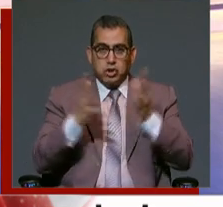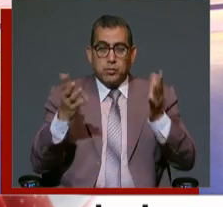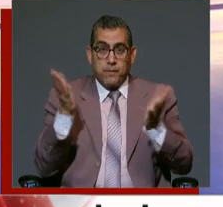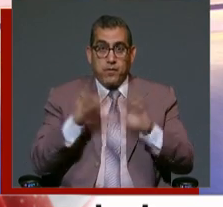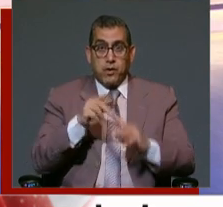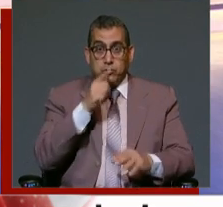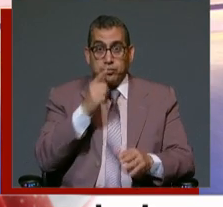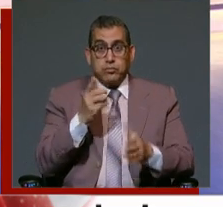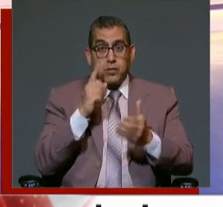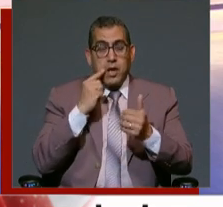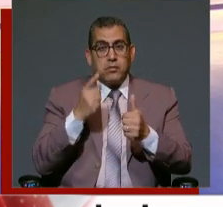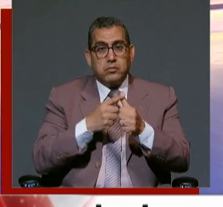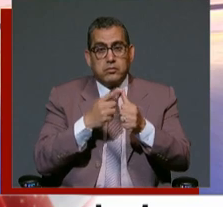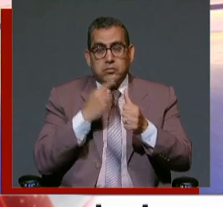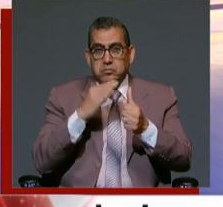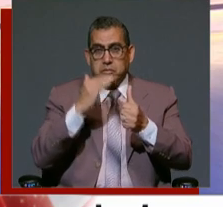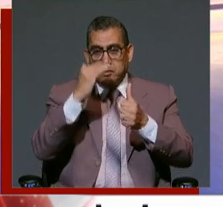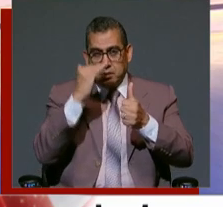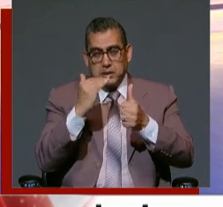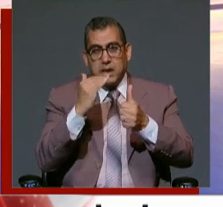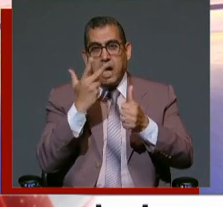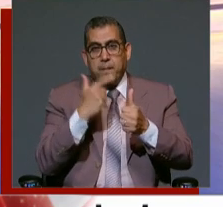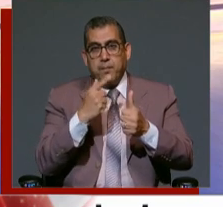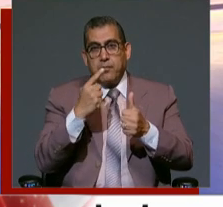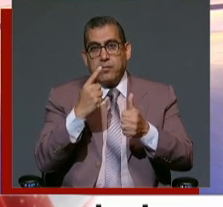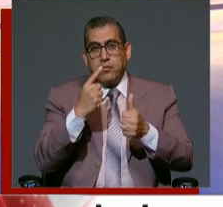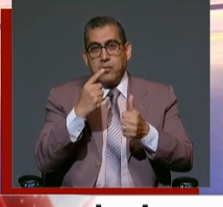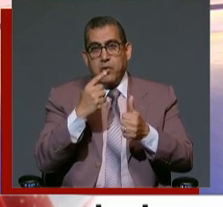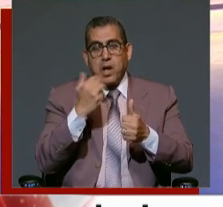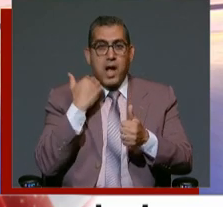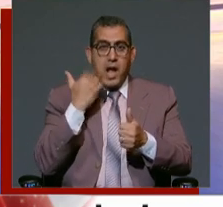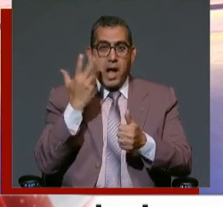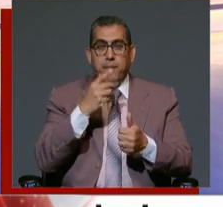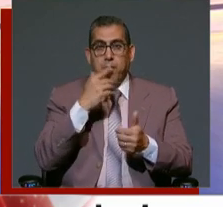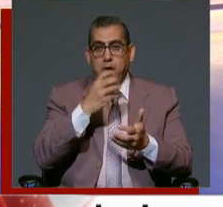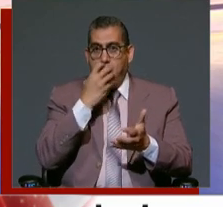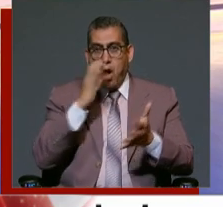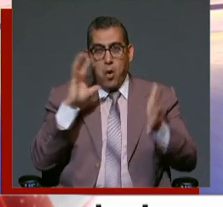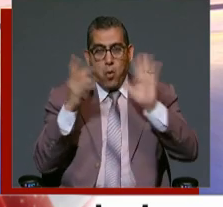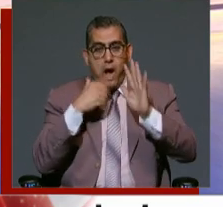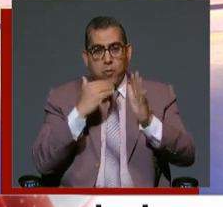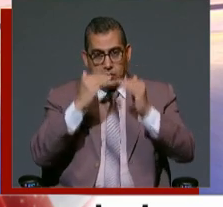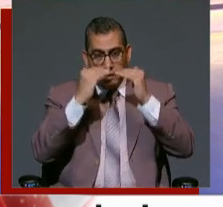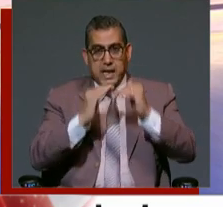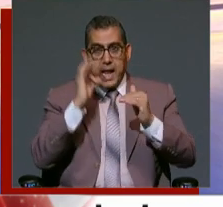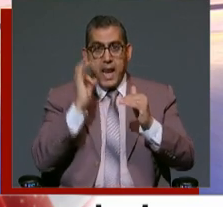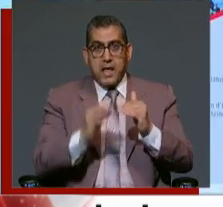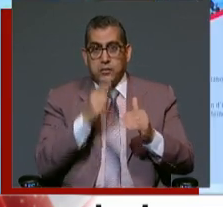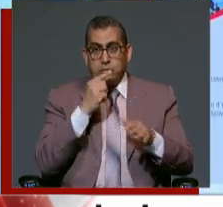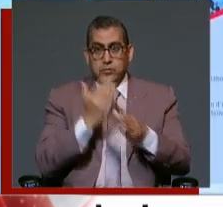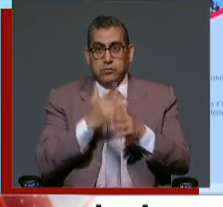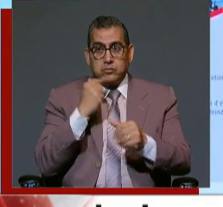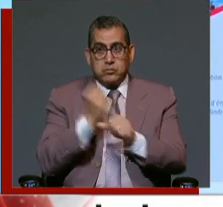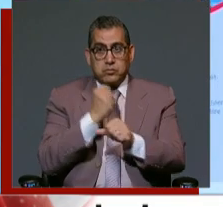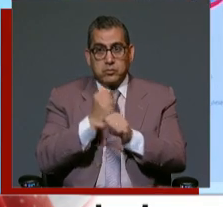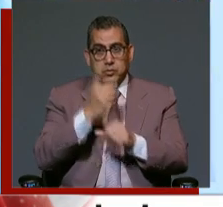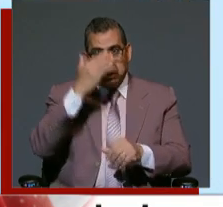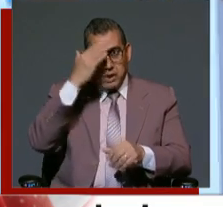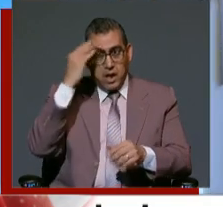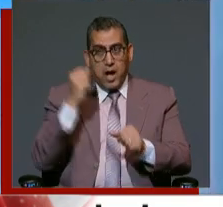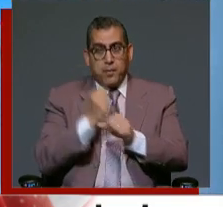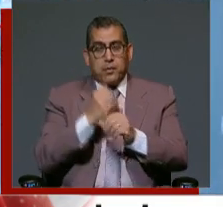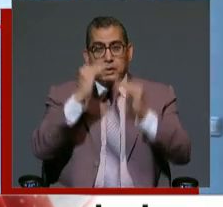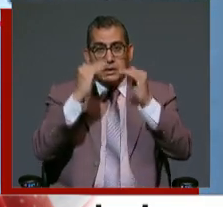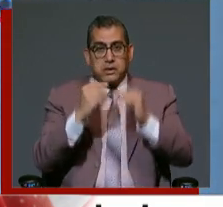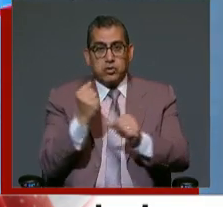لكن بضرر أقل للبيئة وبضرر أقل للمناخ وبانبعاثات كربونية وباحترار أقل، وهذا